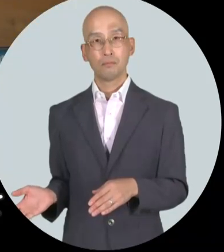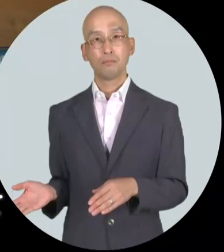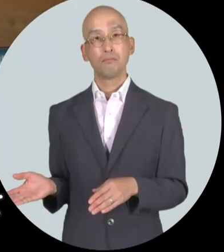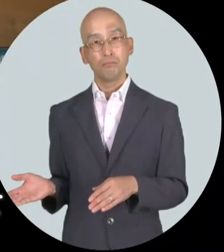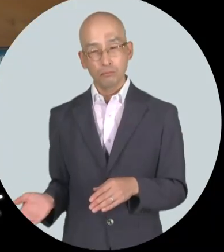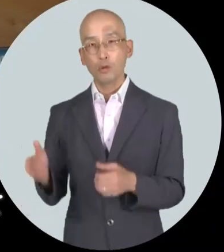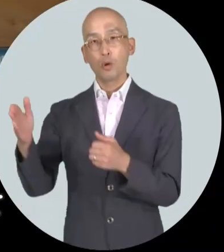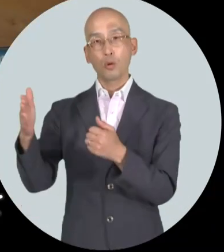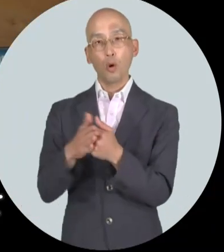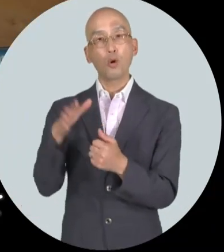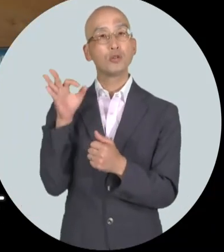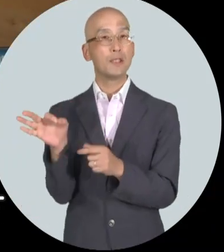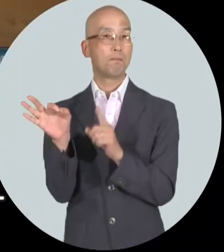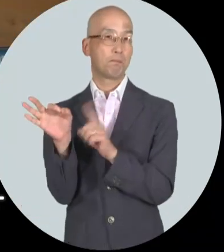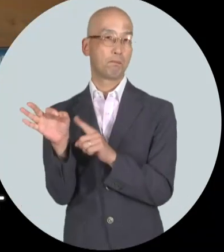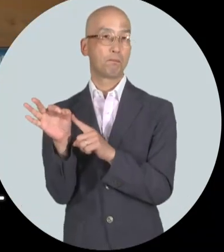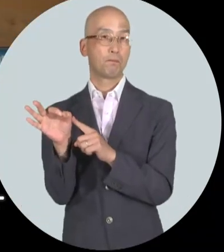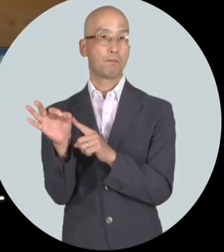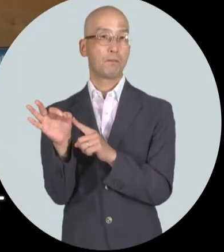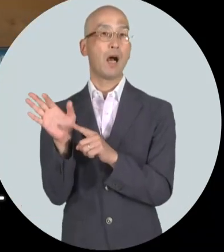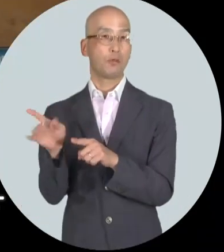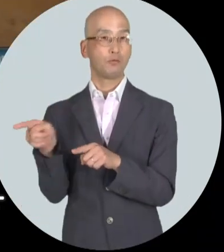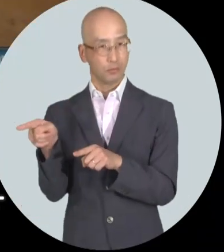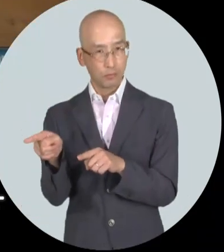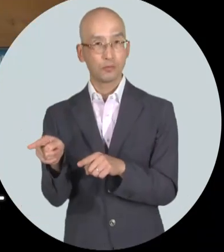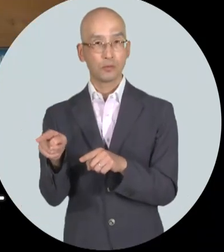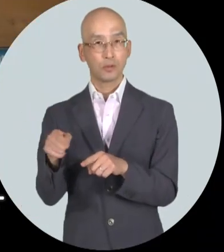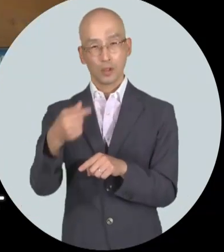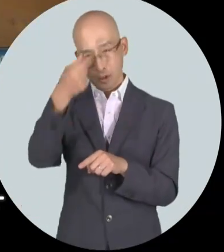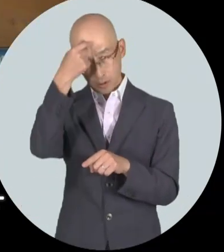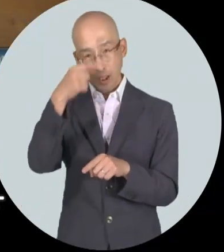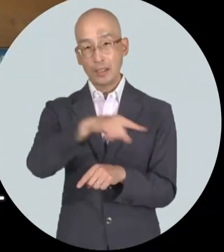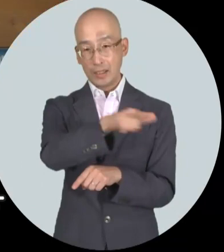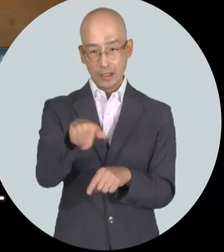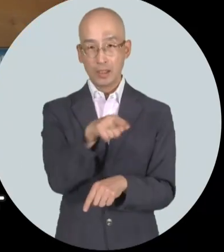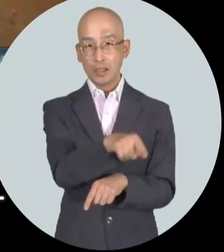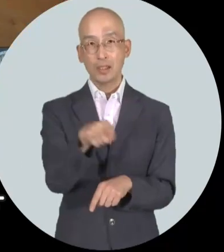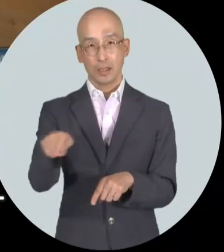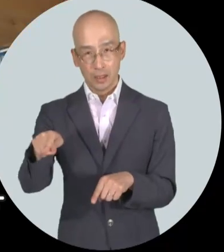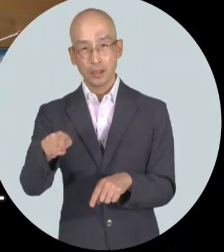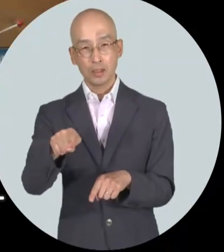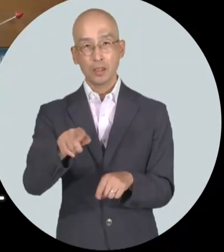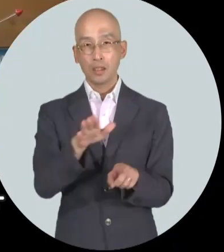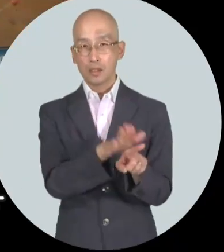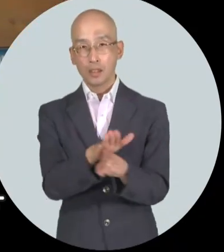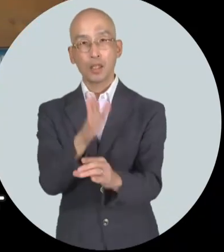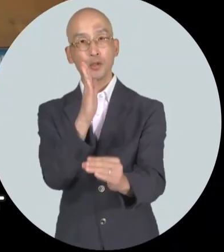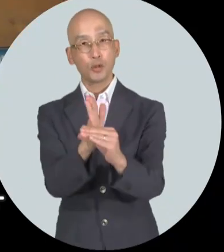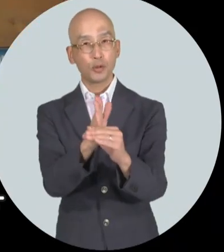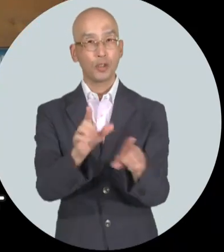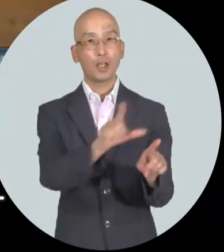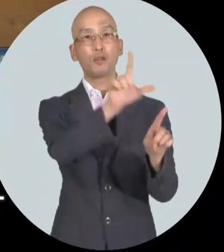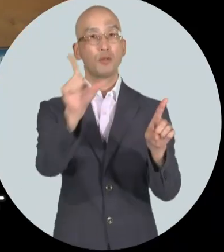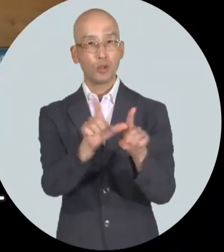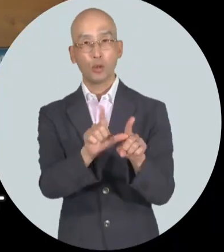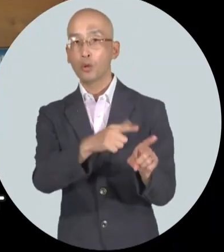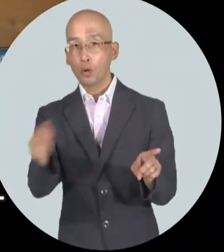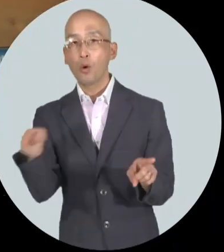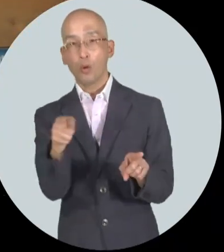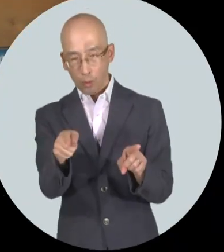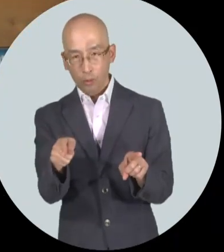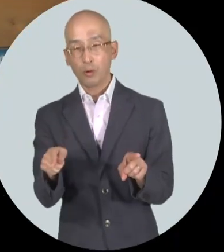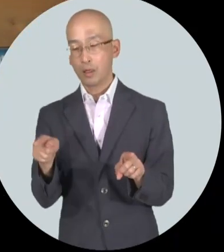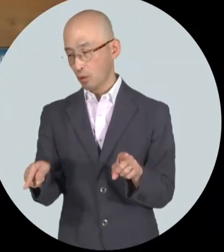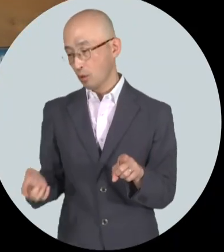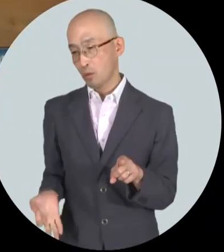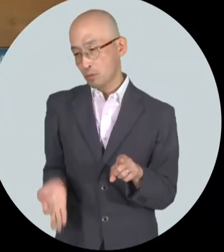金によりまして、被災地で支援を行います NPO 等の支援につきましては、帰結予算で対応するということ、